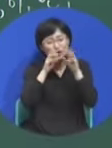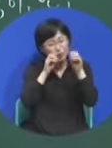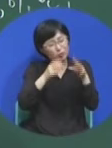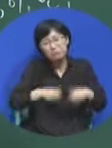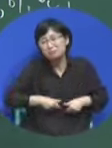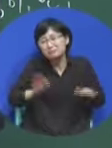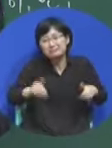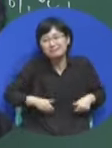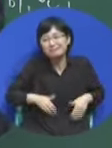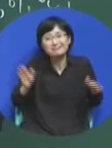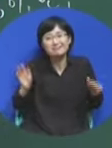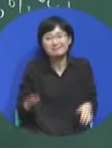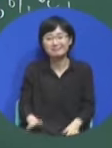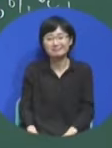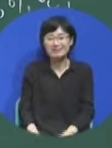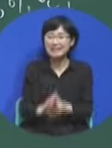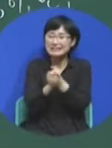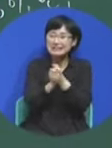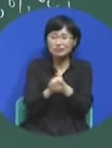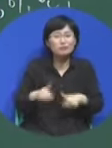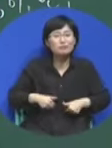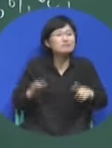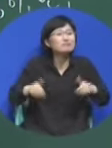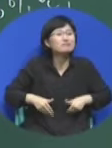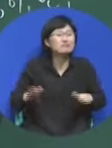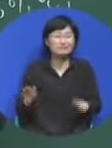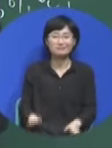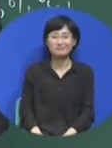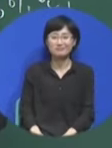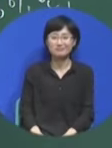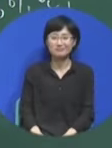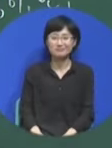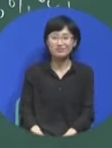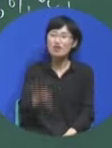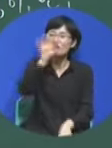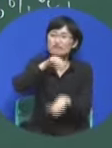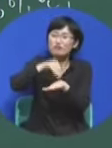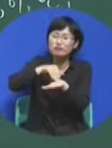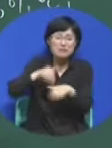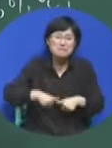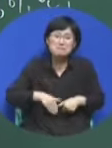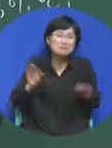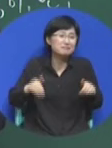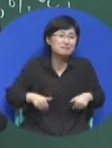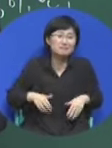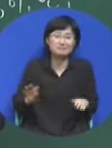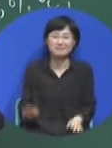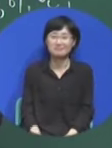전도하는 시간도 없어요. 也没有传道的时间. 기도하는 시간도 없어요. 也没有祷告的时间. 뭐 훈련 받는 시간도